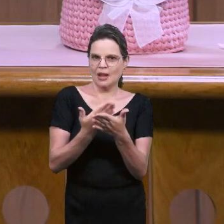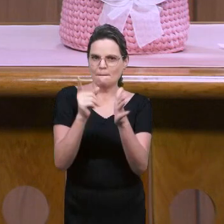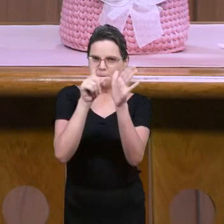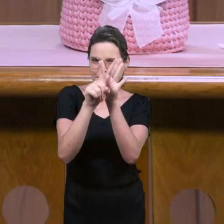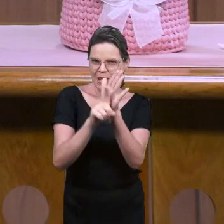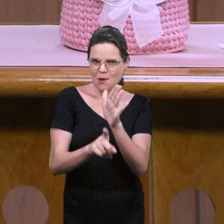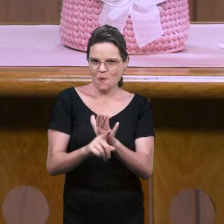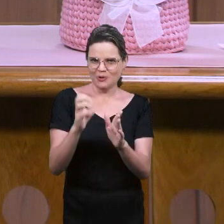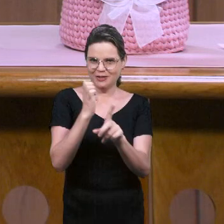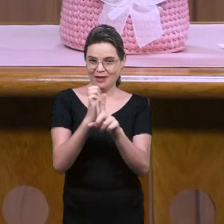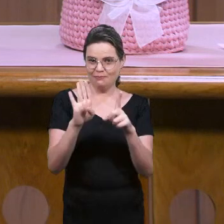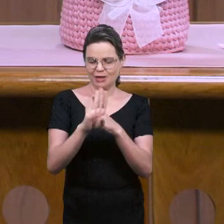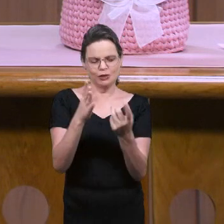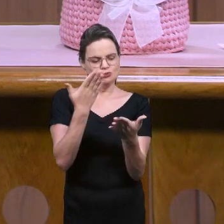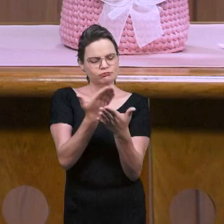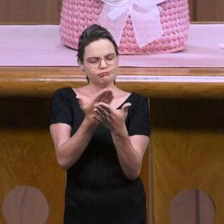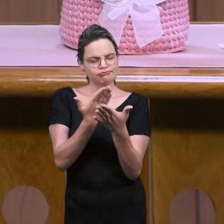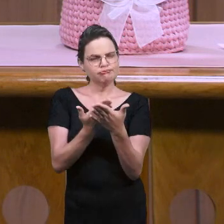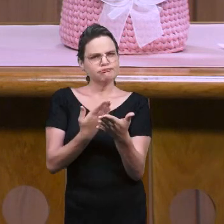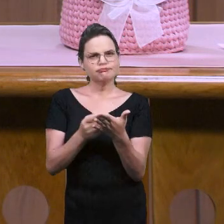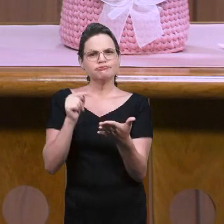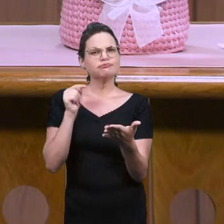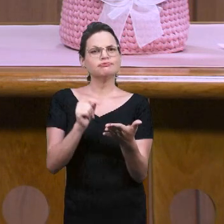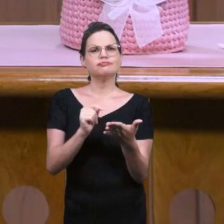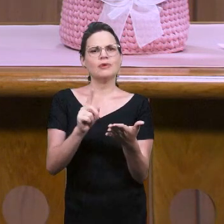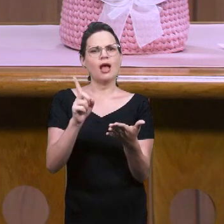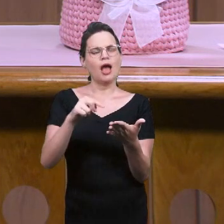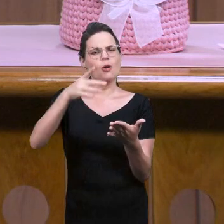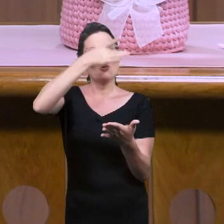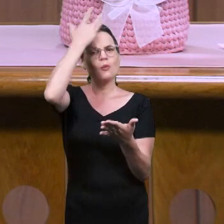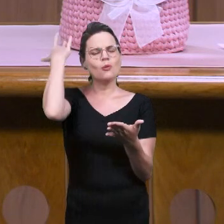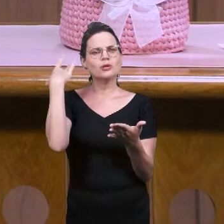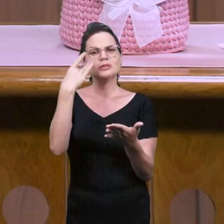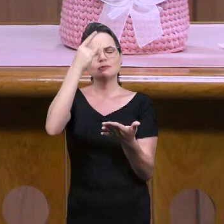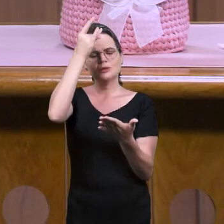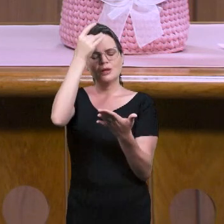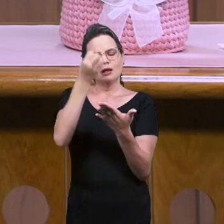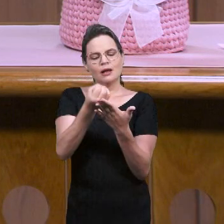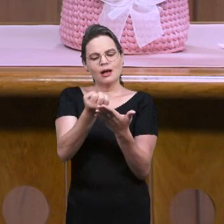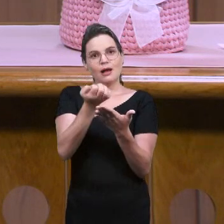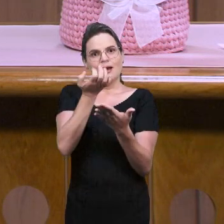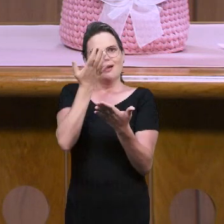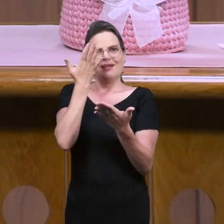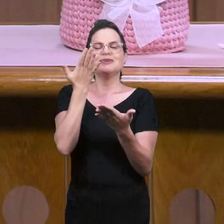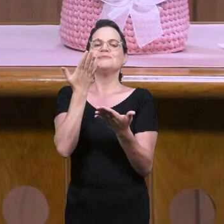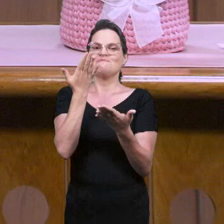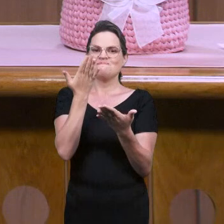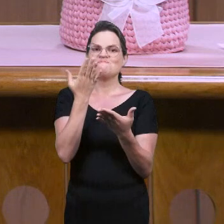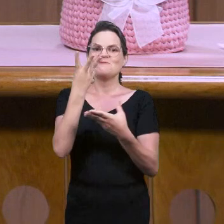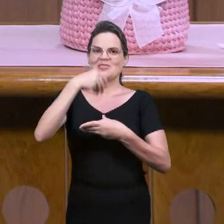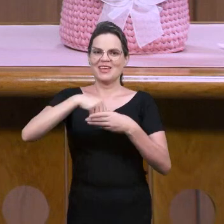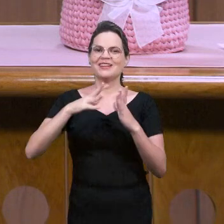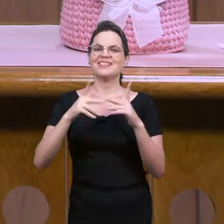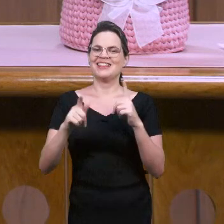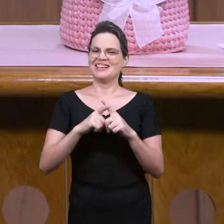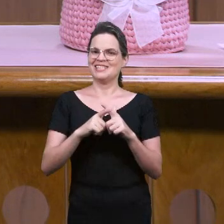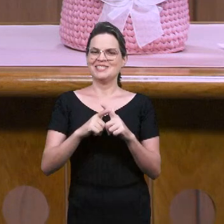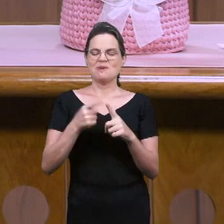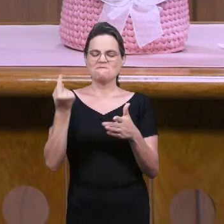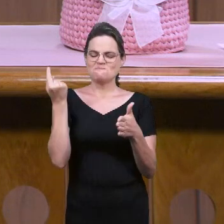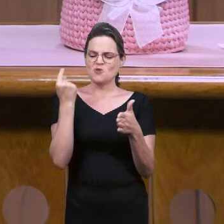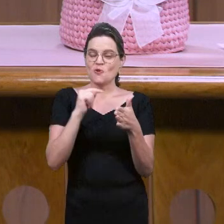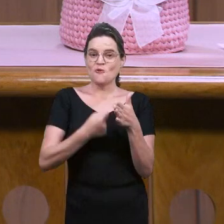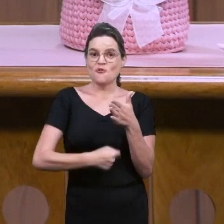études des questions de l'école biblique dominicale, la manière comme le Saint-Esprit révèle ses études à l'Église de manière